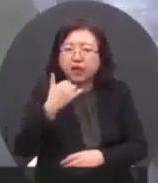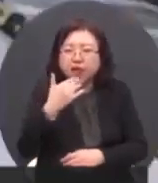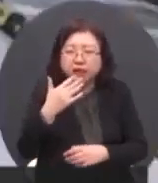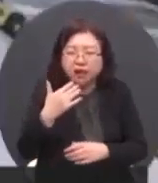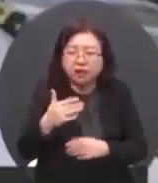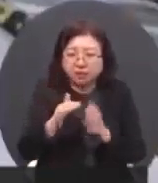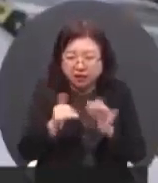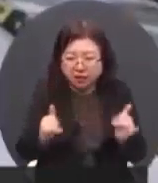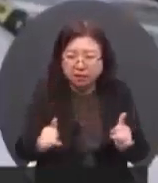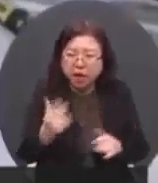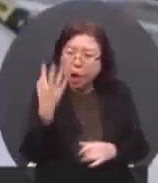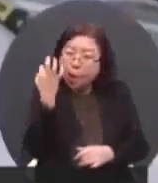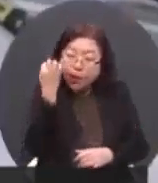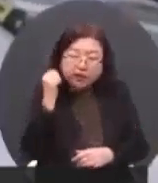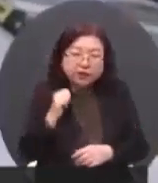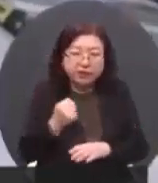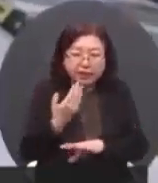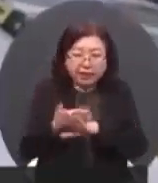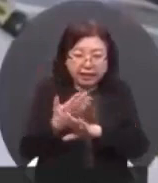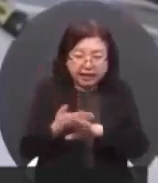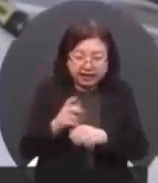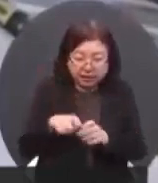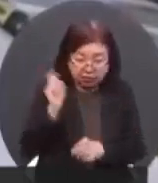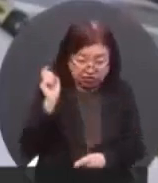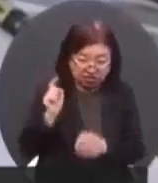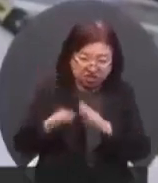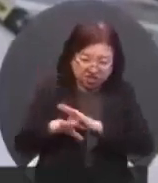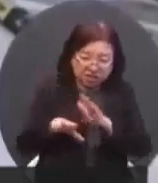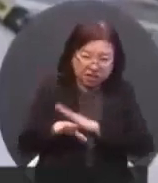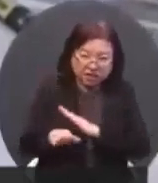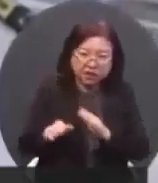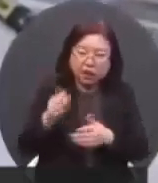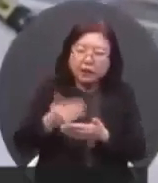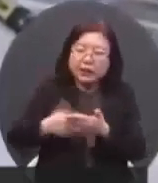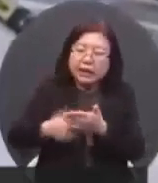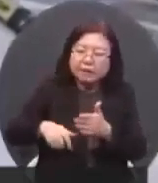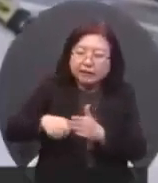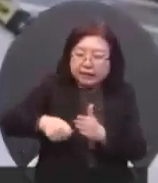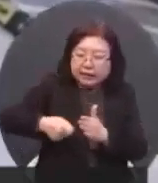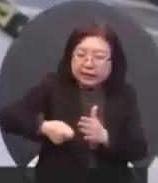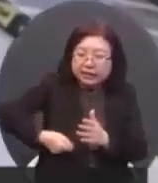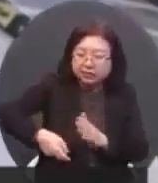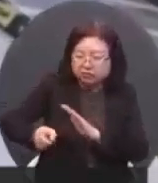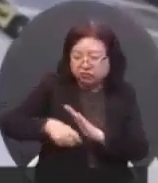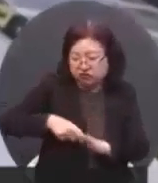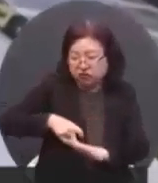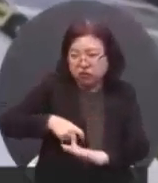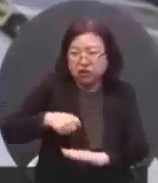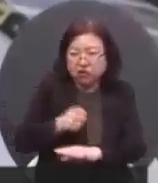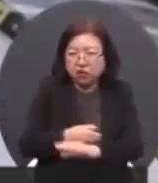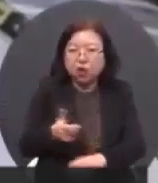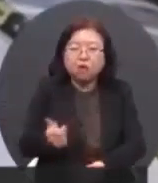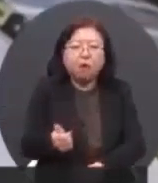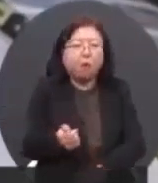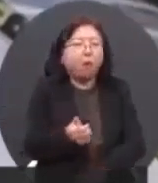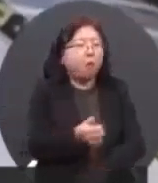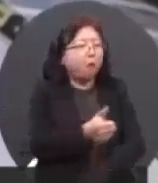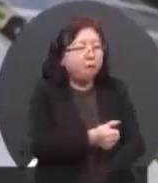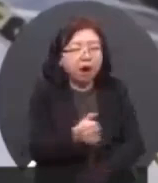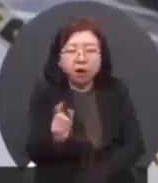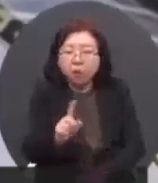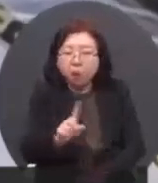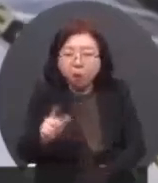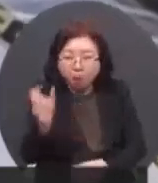문이 잠겨있지 않은 다른 차에서 보조키 를 훔친 뒤 주차장을 돌며 일일이 눌러 보다 문이 열리는 수입차를 발견해 훔쳐 판